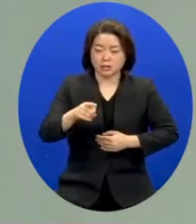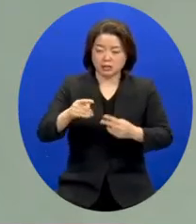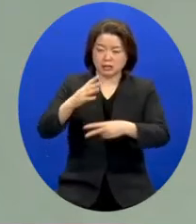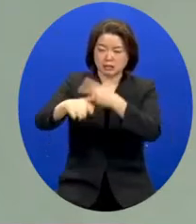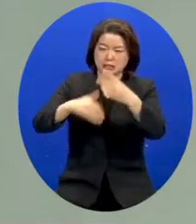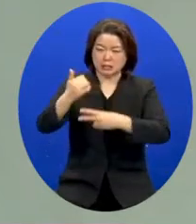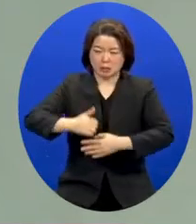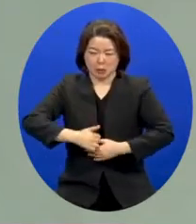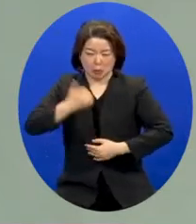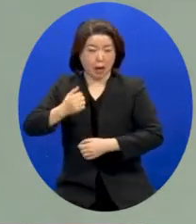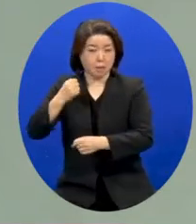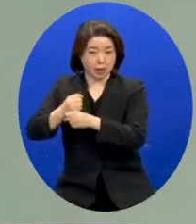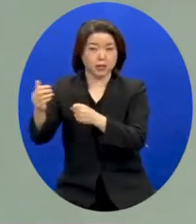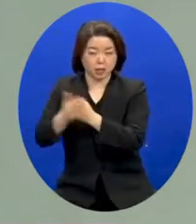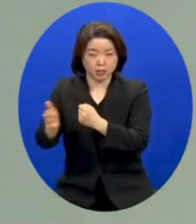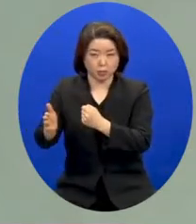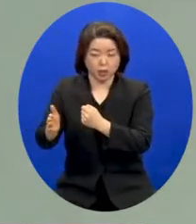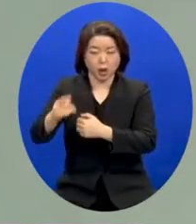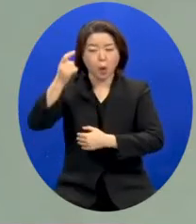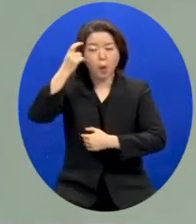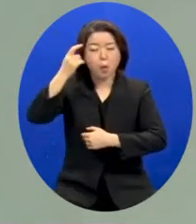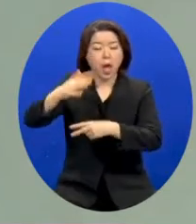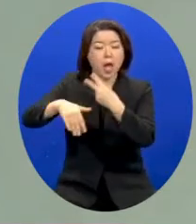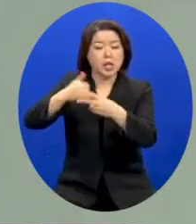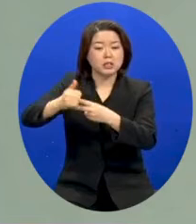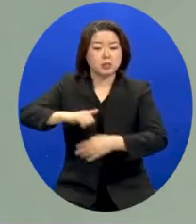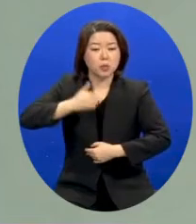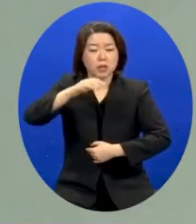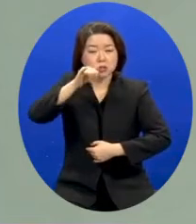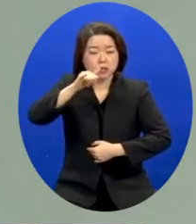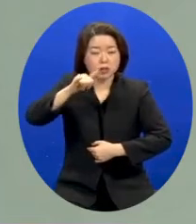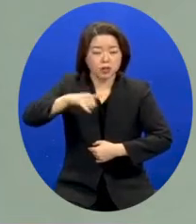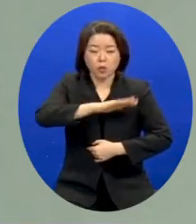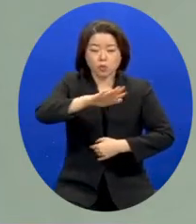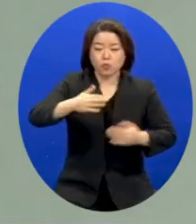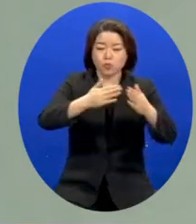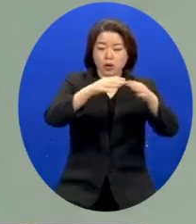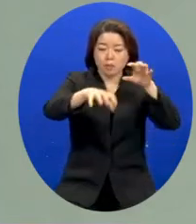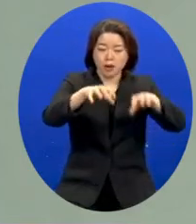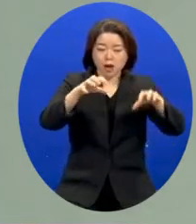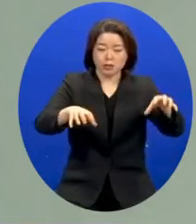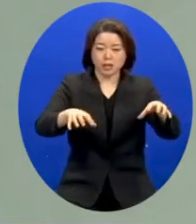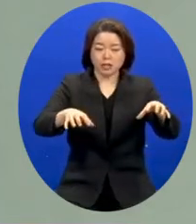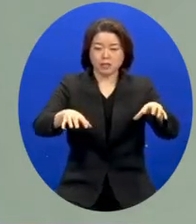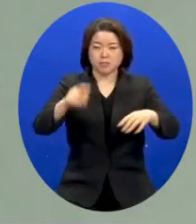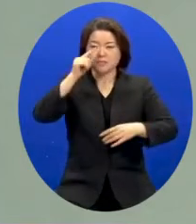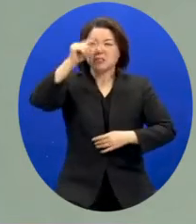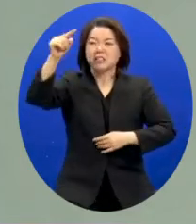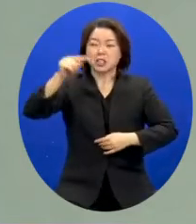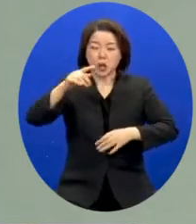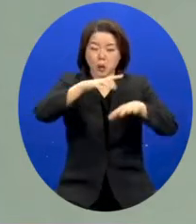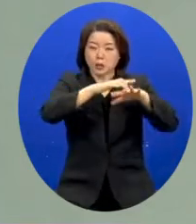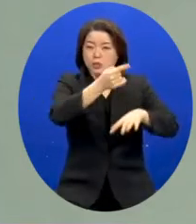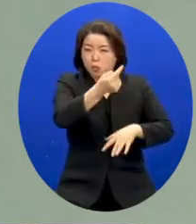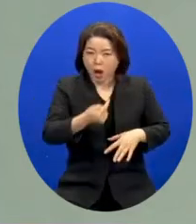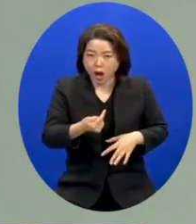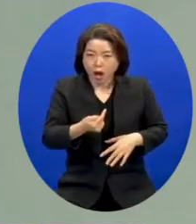했기 때문이라는 겁니다. 왜 신이 노했는가? 우리 마을에 서양 귀신이 들어왔다. 이